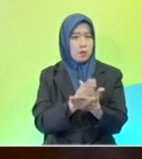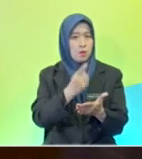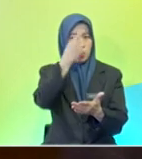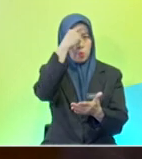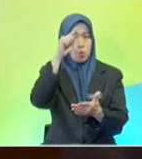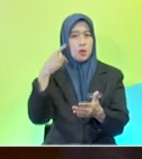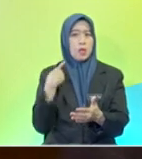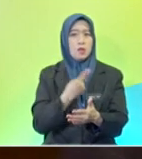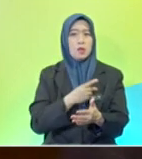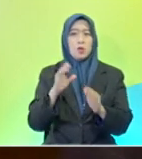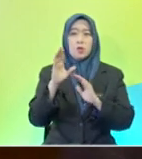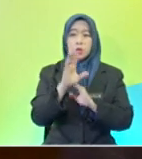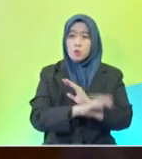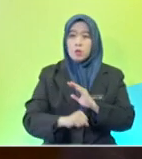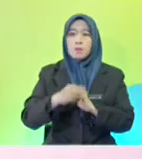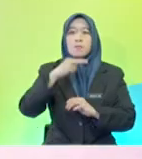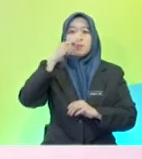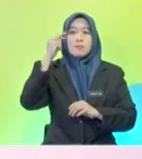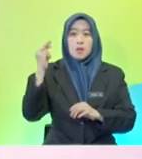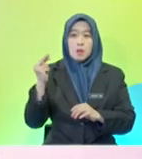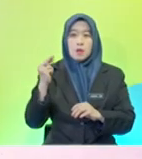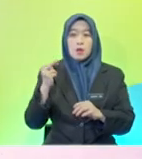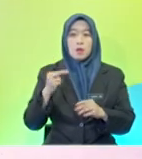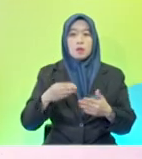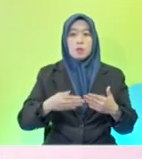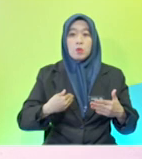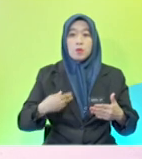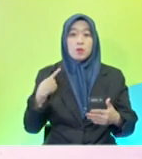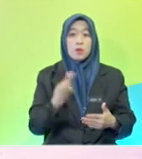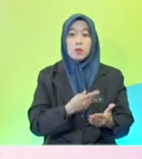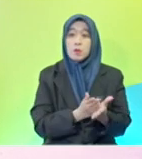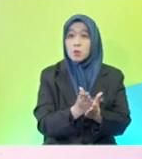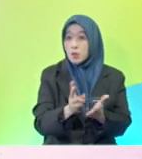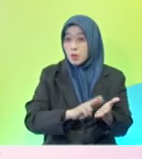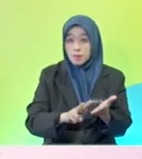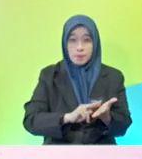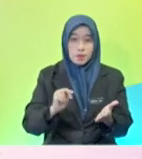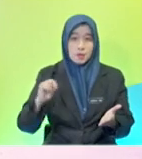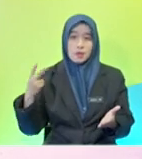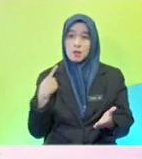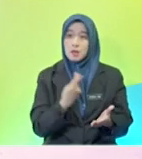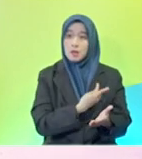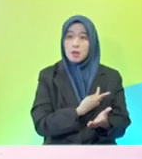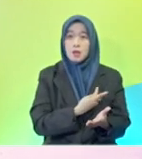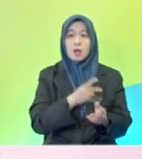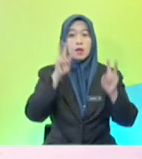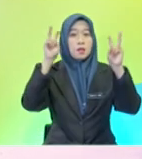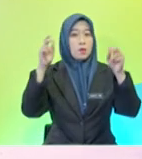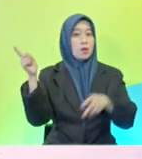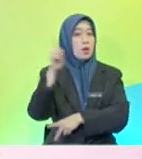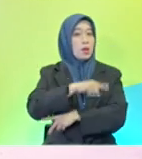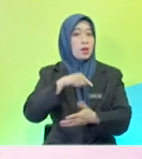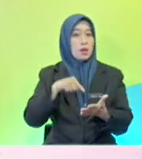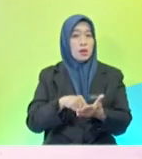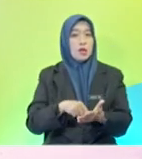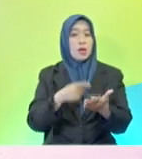mencuri nafas sebelum kita meneruskan bacaan kita. Jadi tajuk pelajaran kita pada hari ini ialah